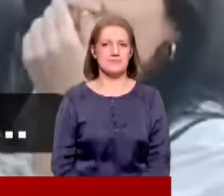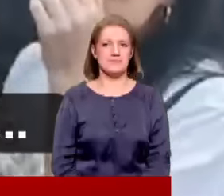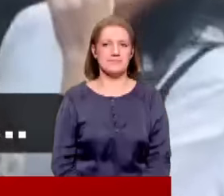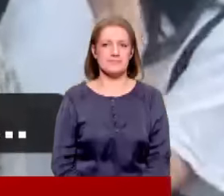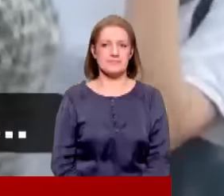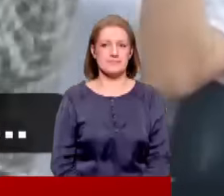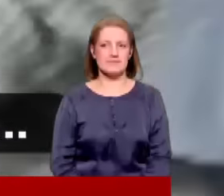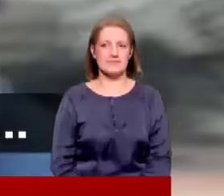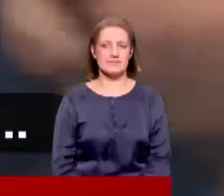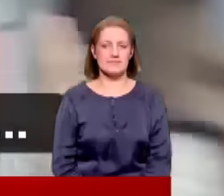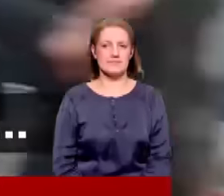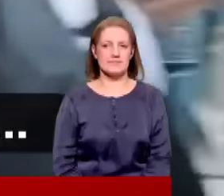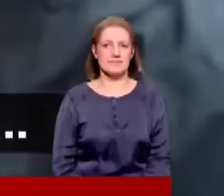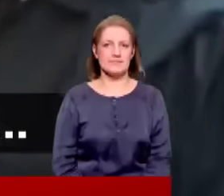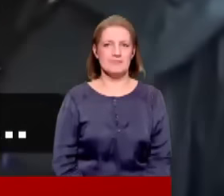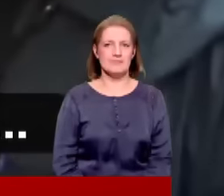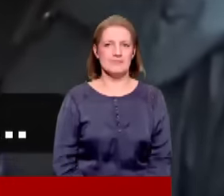tükenmiş İslam